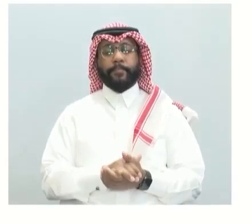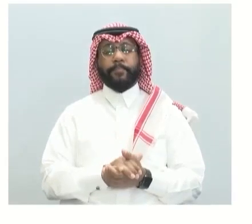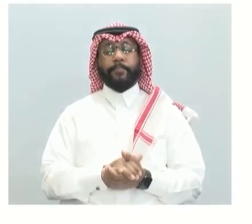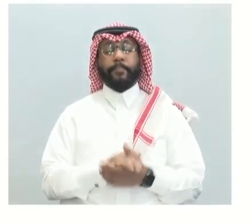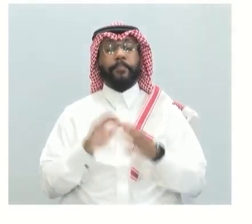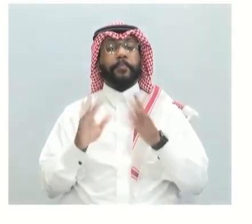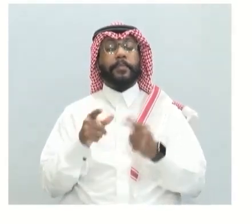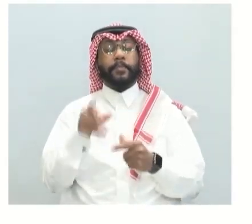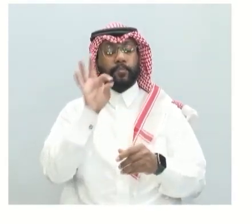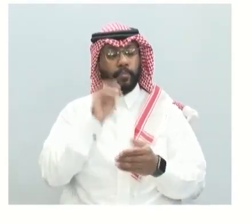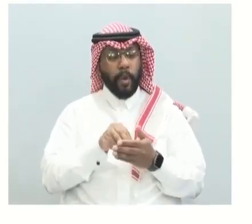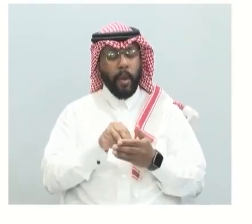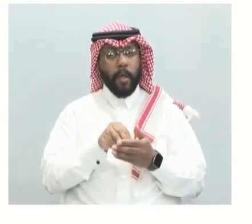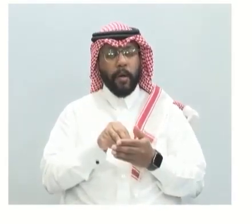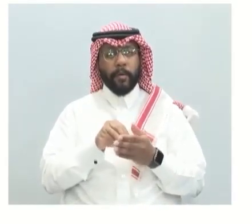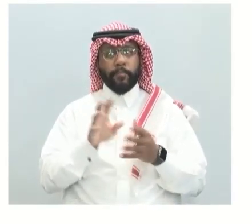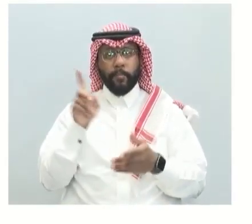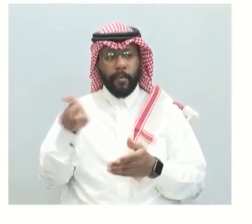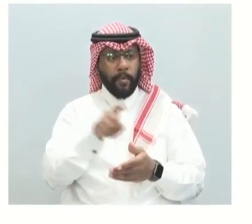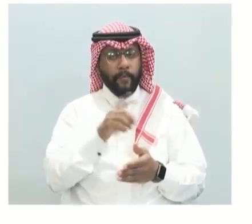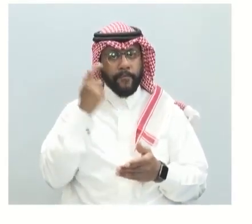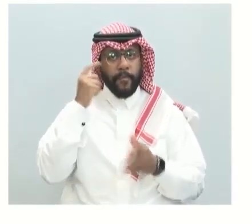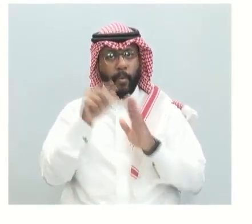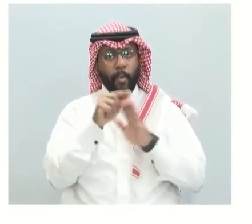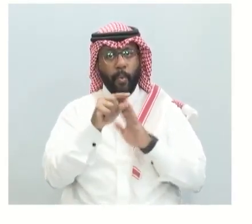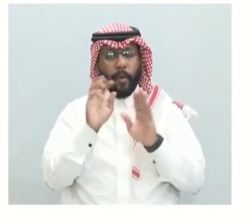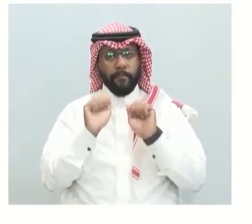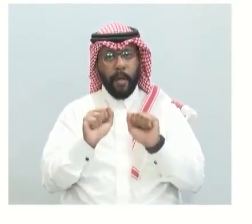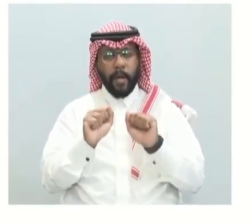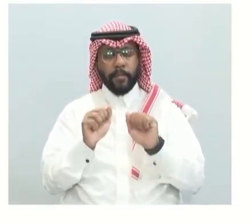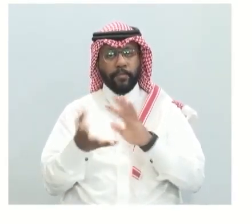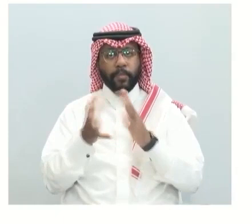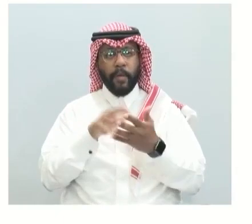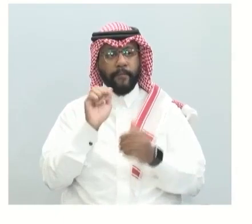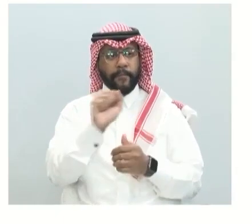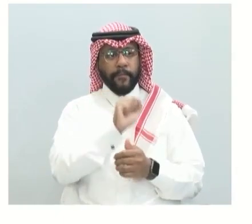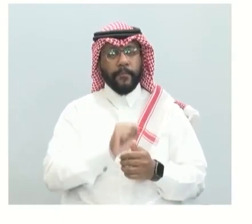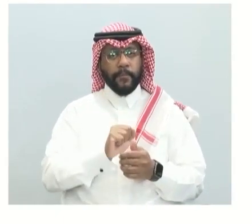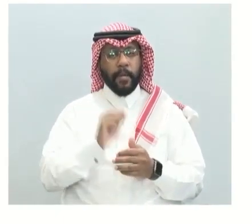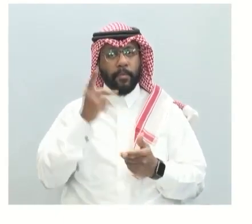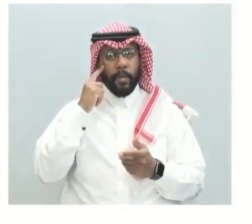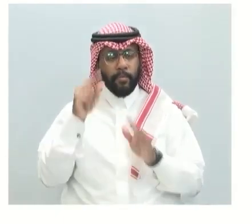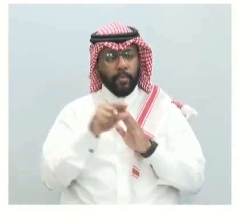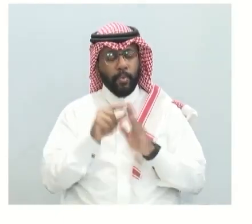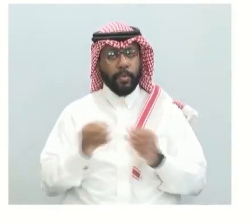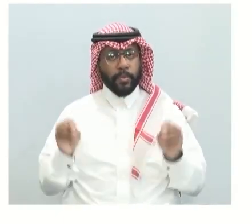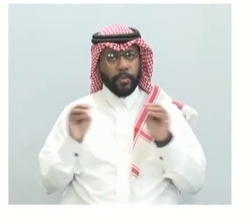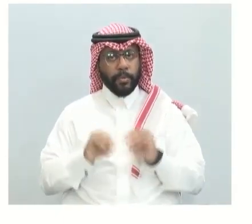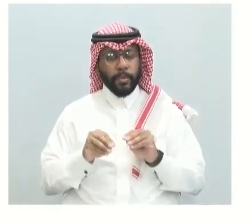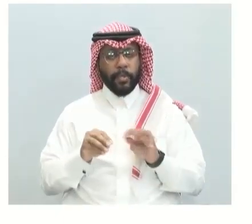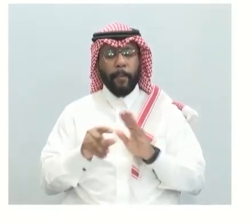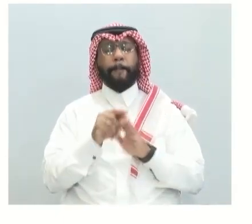البحث بشكل اكثر تحديد للموضع الموضوع او كيف اقوم بتخصيص البحث عن صفحات بها عبارات